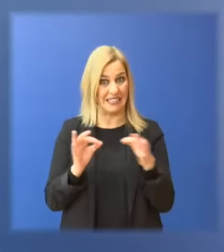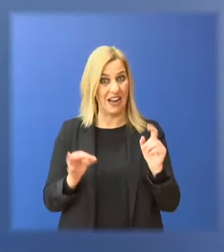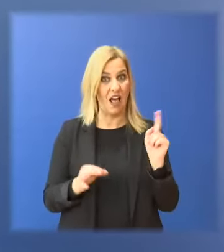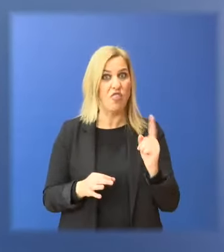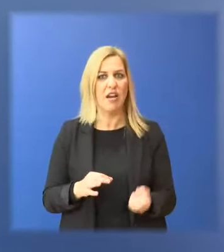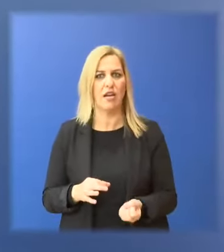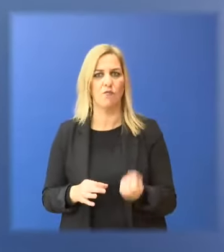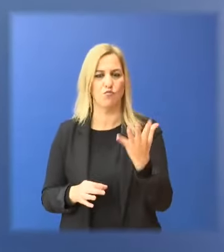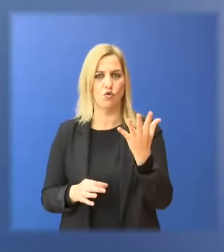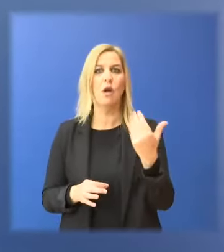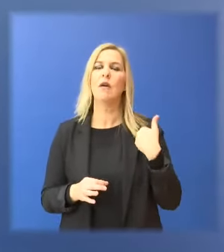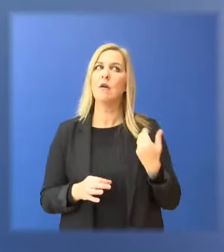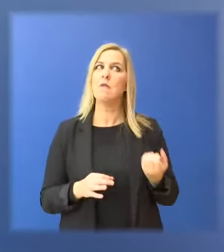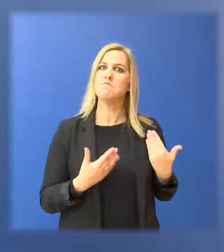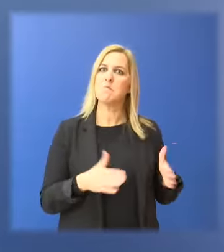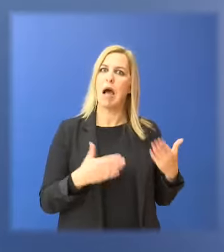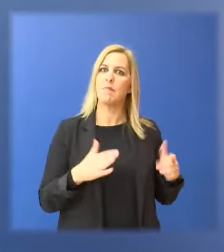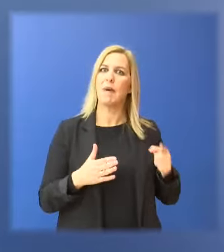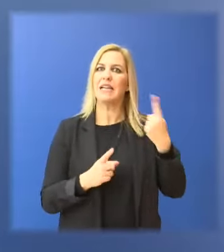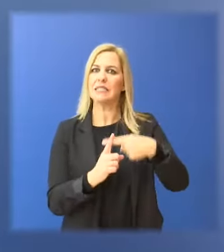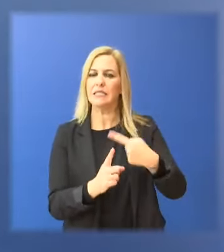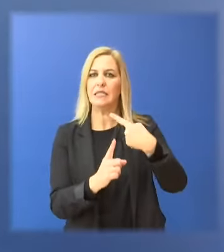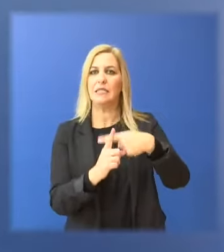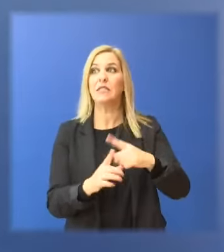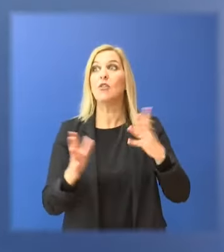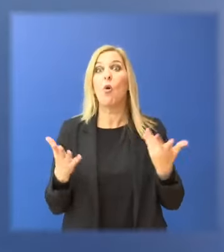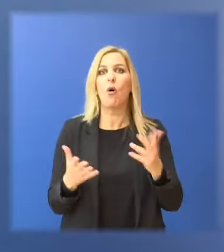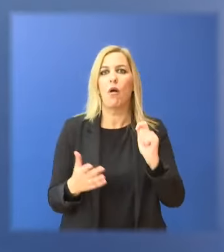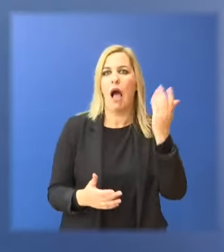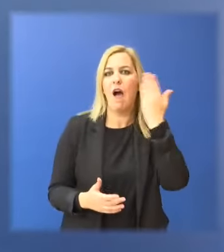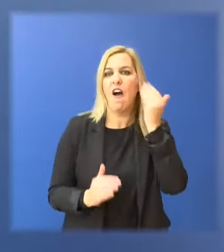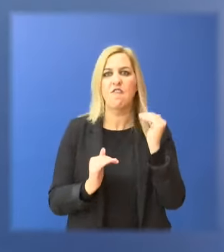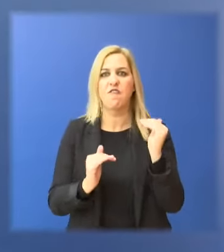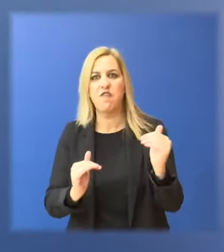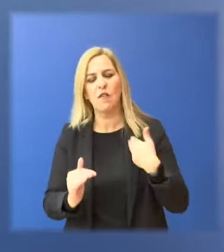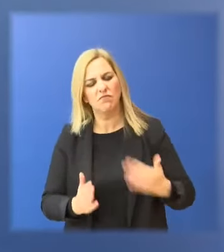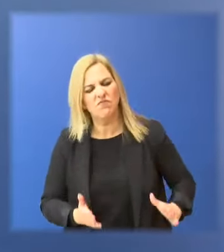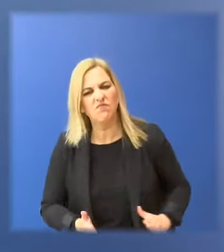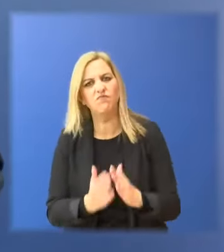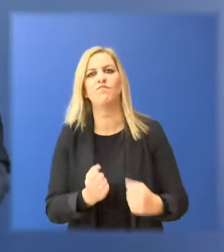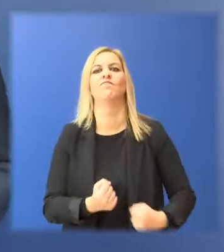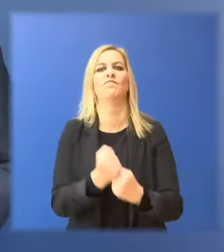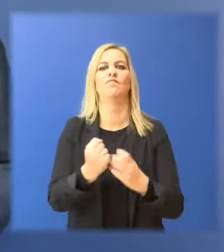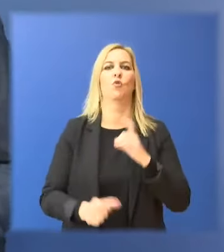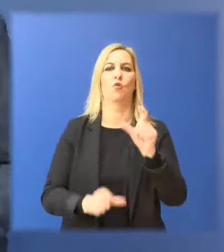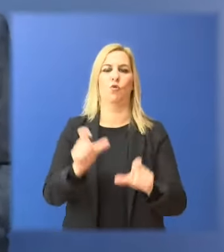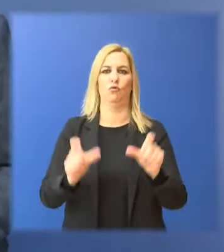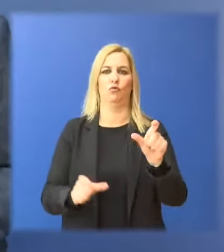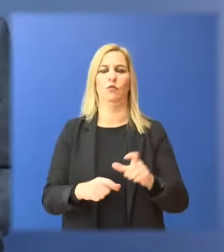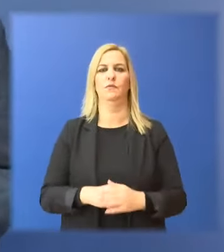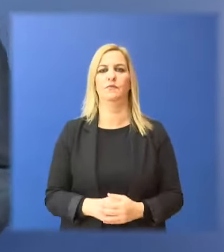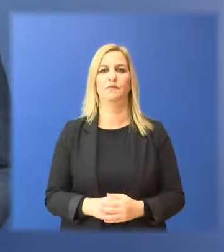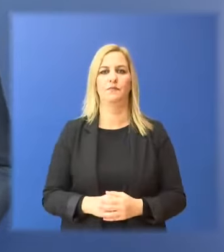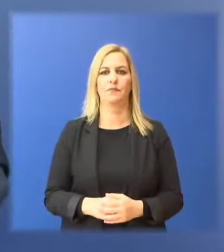ακρίβεια συνεχίζεται, θα συνεχίζουμε να στηρίζουμε τους πολίτες και να αντιμετωπίζουμε δυναμικά ένα δυναμικό φαινόμενο.